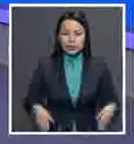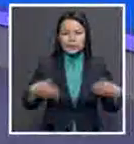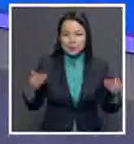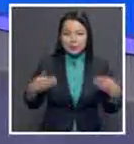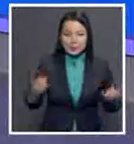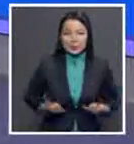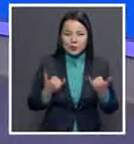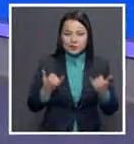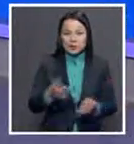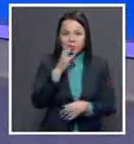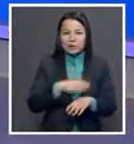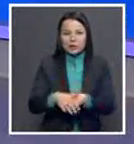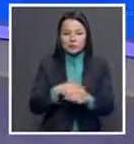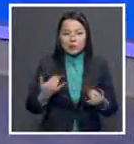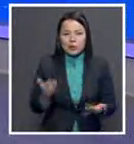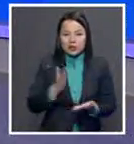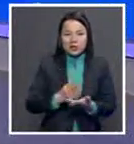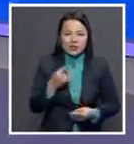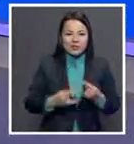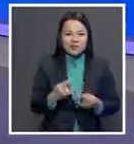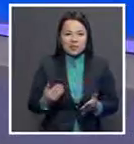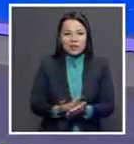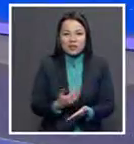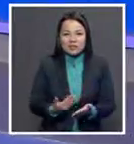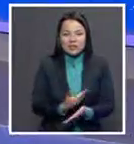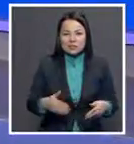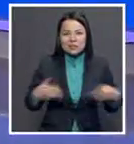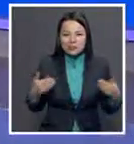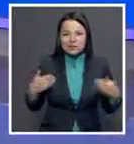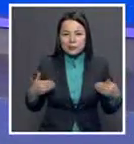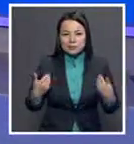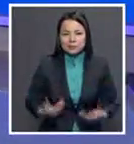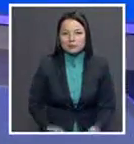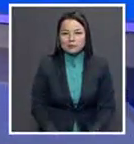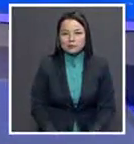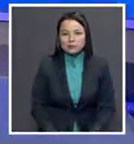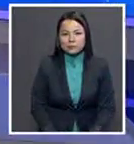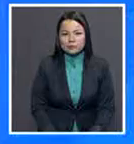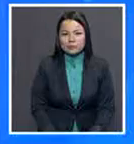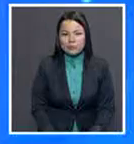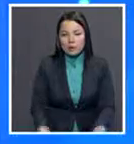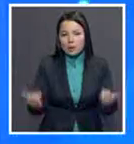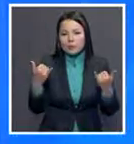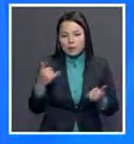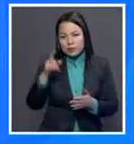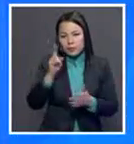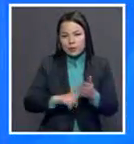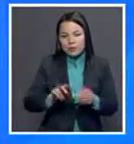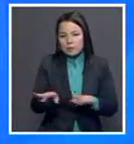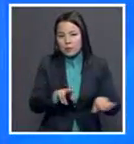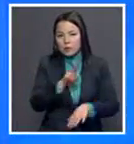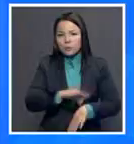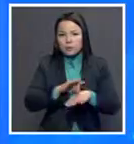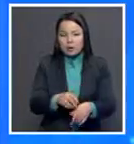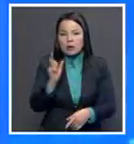Қайырлығын тікелей эфирде ақпарат Астана студиясында мен Гүлназ Әлімгерей, сурдо аудармашы Шырын Қожбанова. Бүгін дін істері және